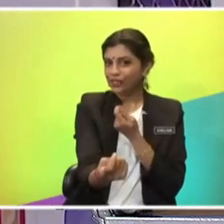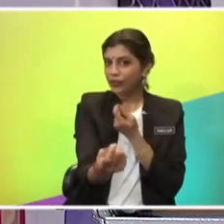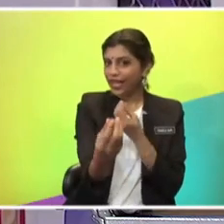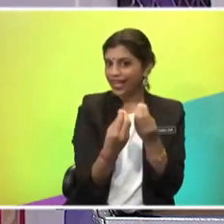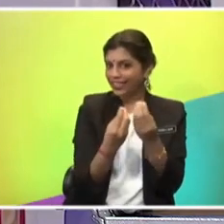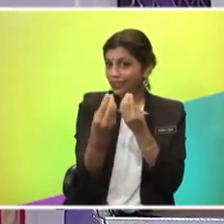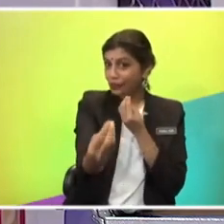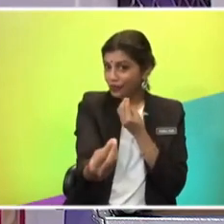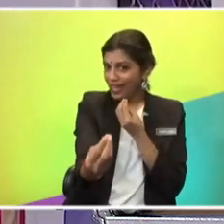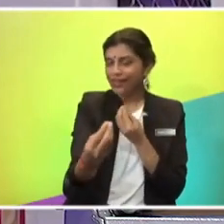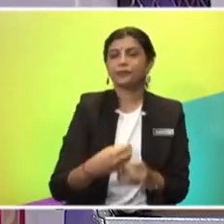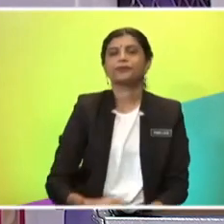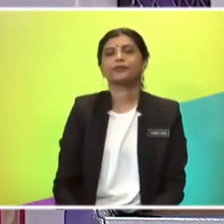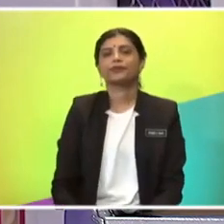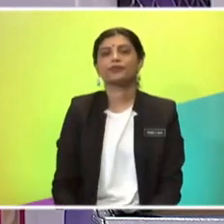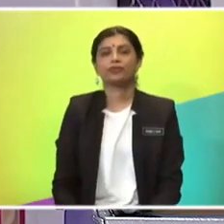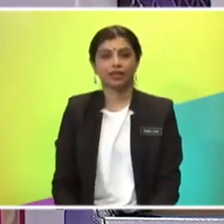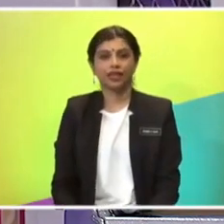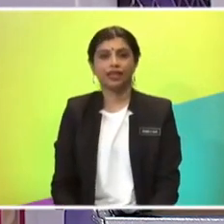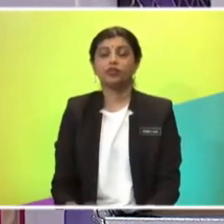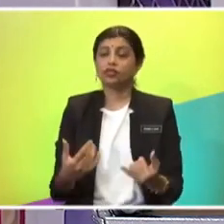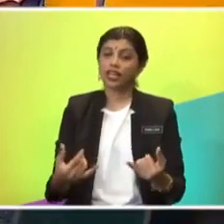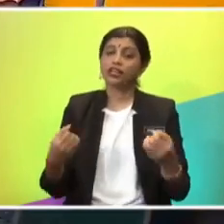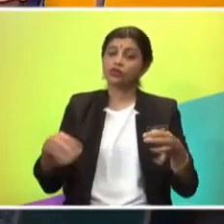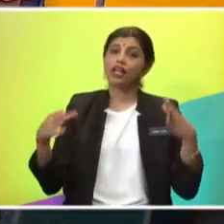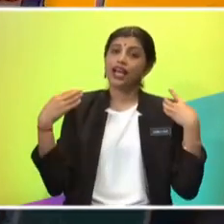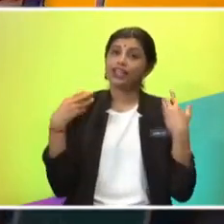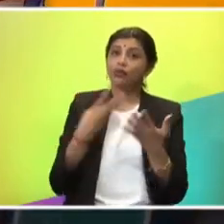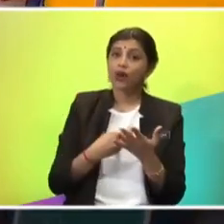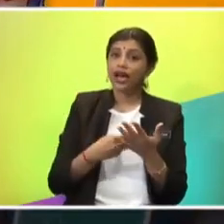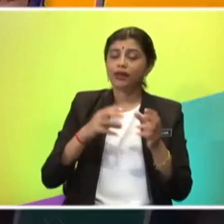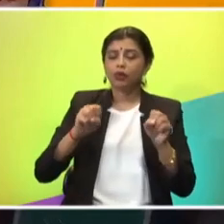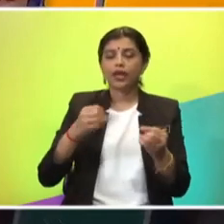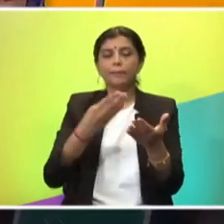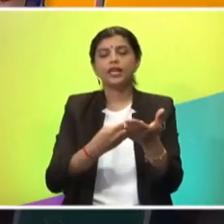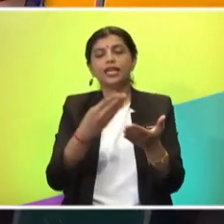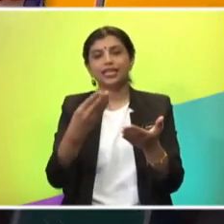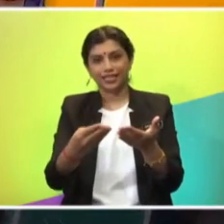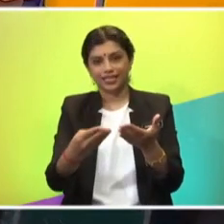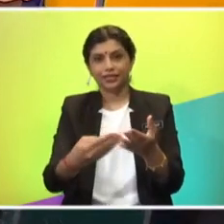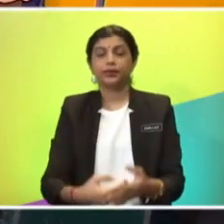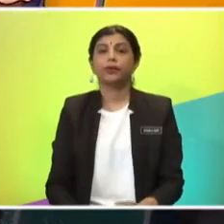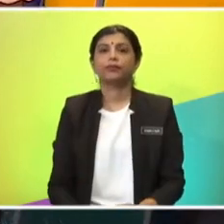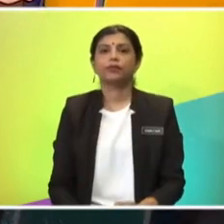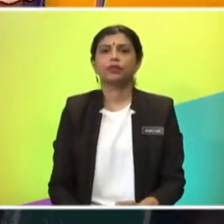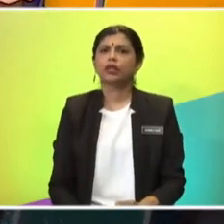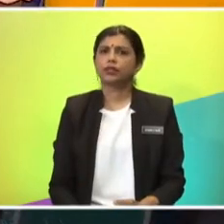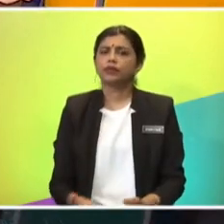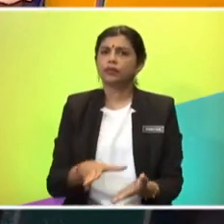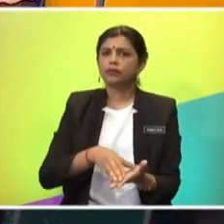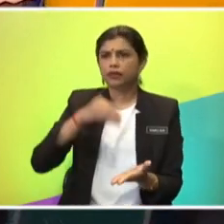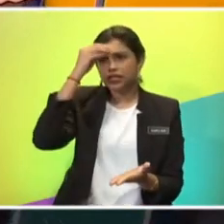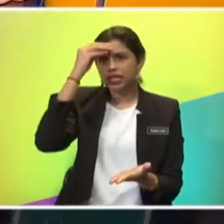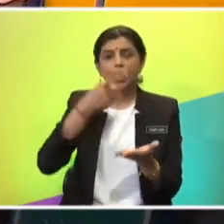belajar wang, iaitu tambah wang. Baik, kita nak tambah wang. Ini yang kalau dengar ni sebenarnya semua orang